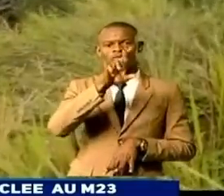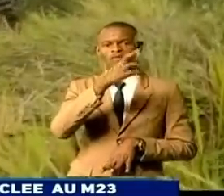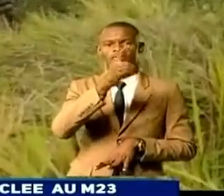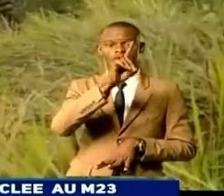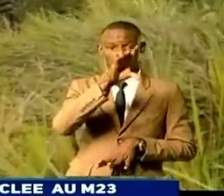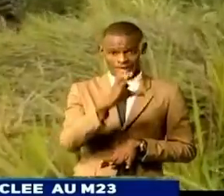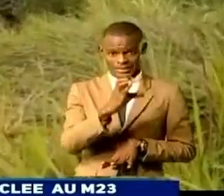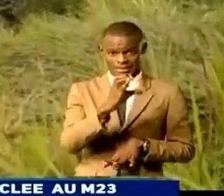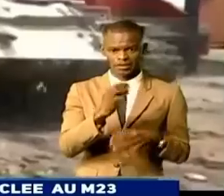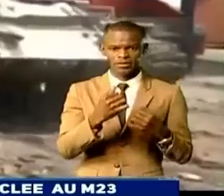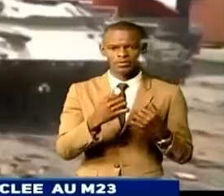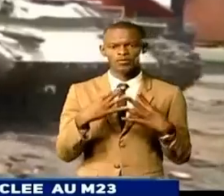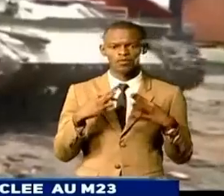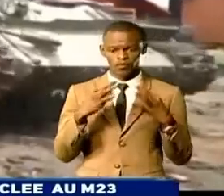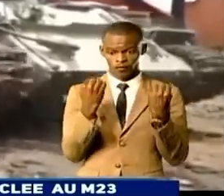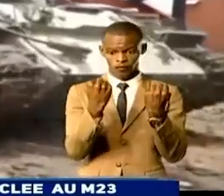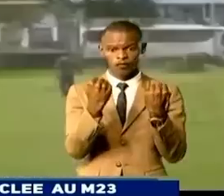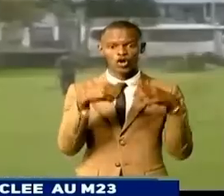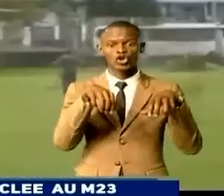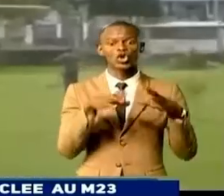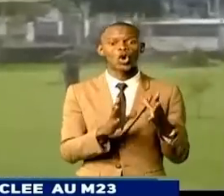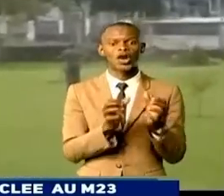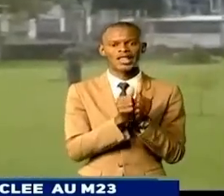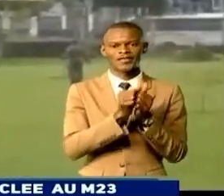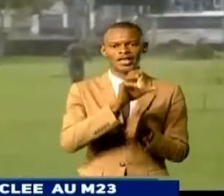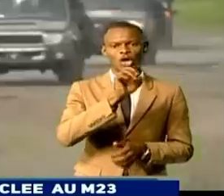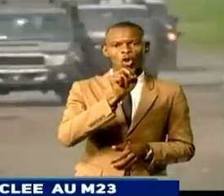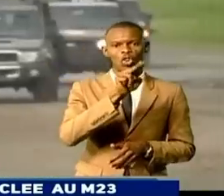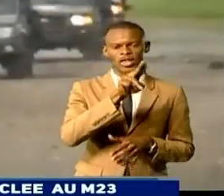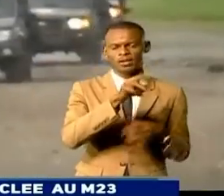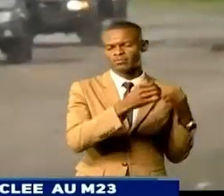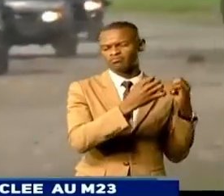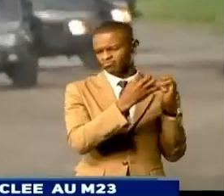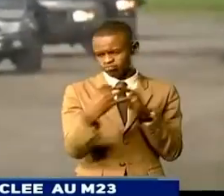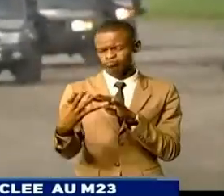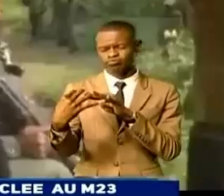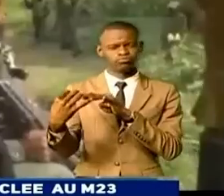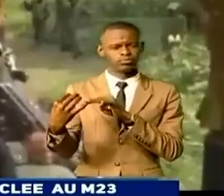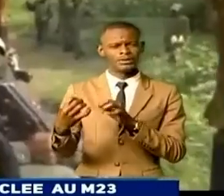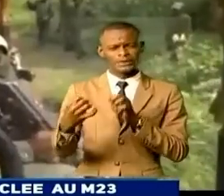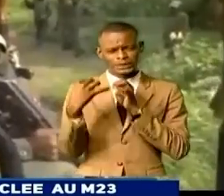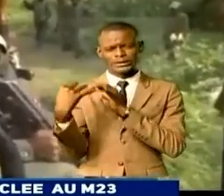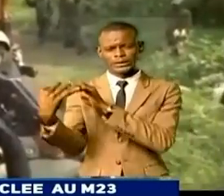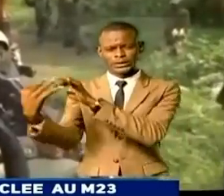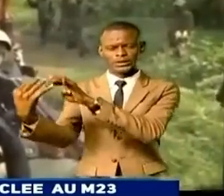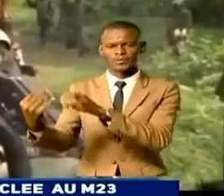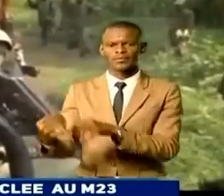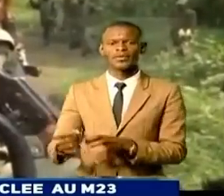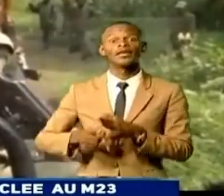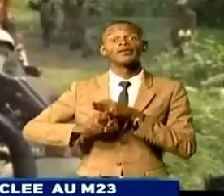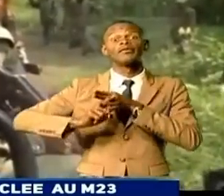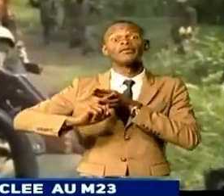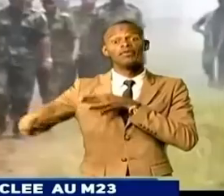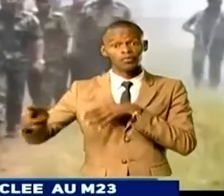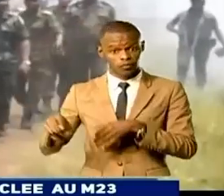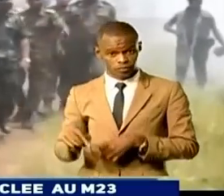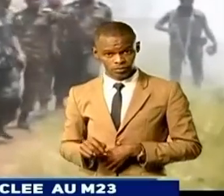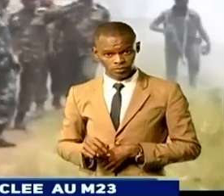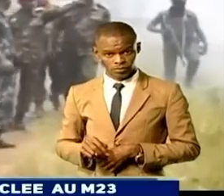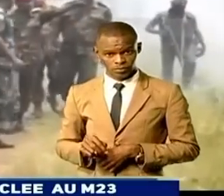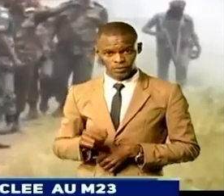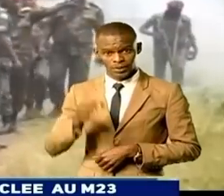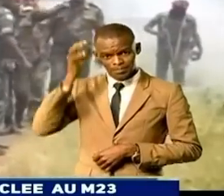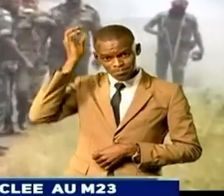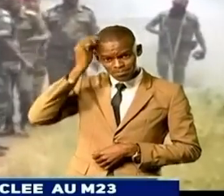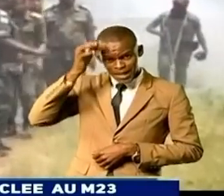Jomba. Aussi, la position des forces régulières des Ruunda située dans le versant ouest de la montagne de